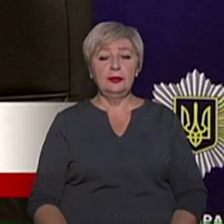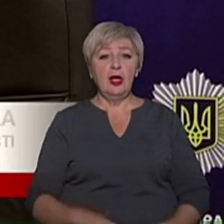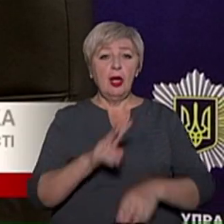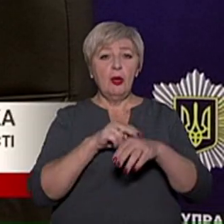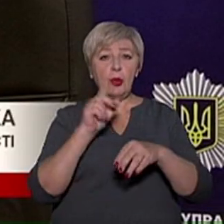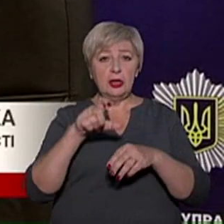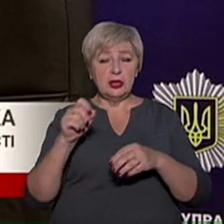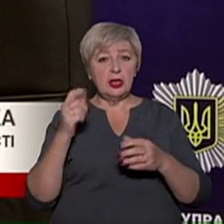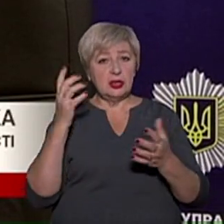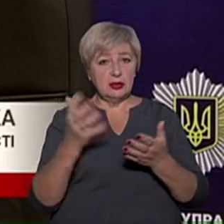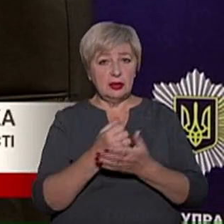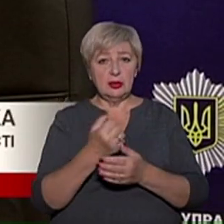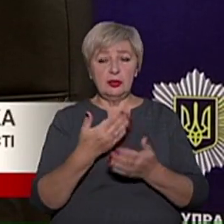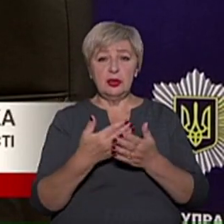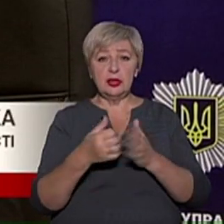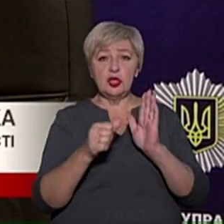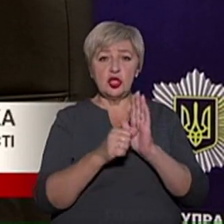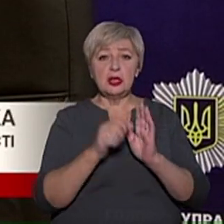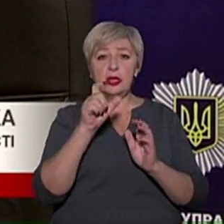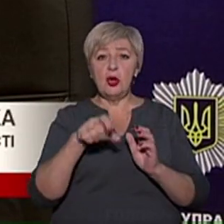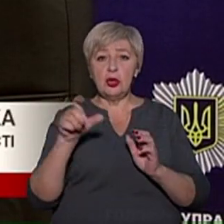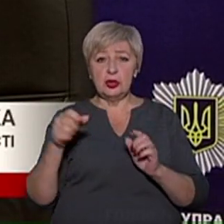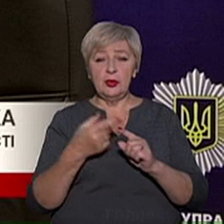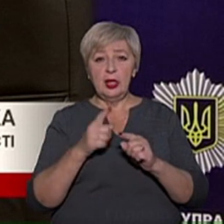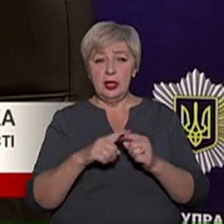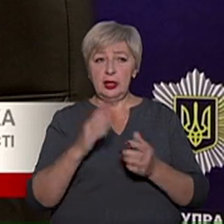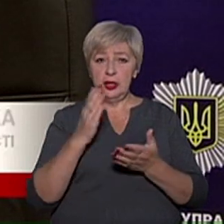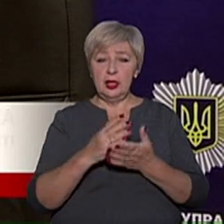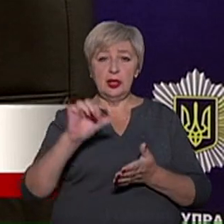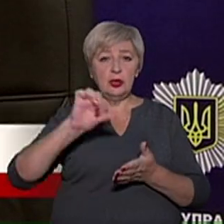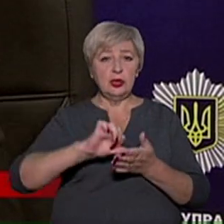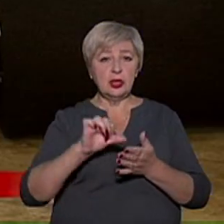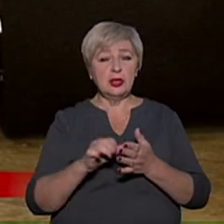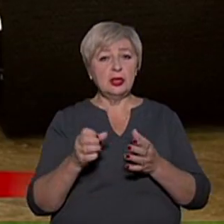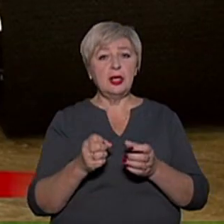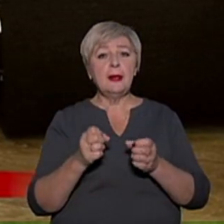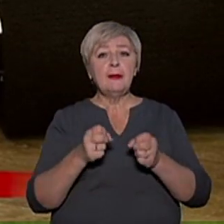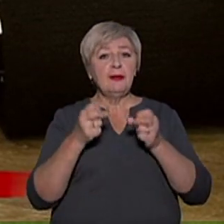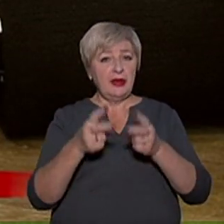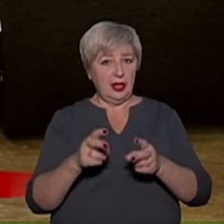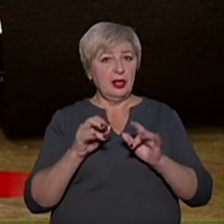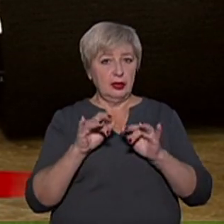Поліцейські встановили близько 6 осіб, які наразі є фігурантами кримінального провадження. Зараз